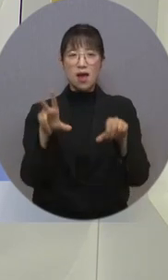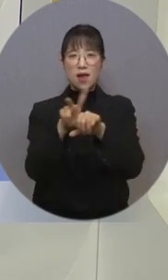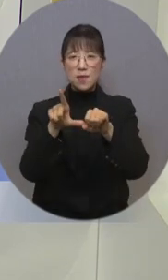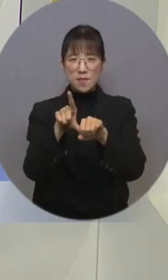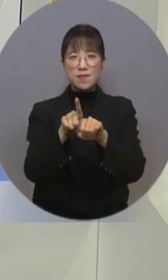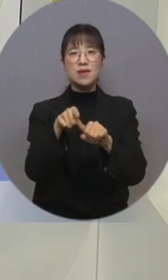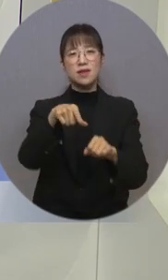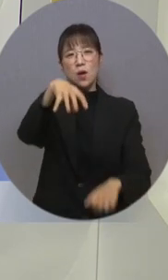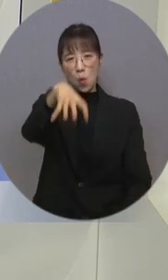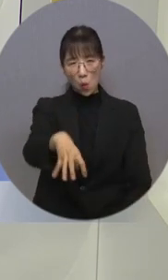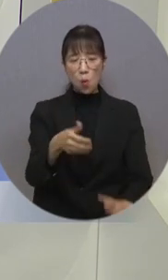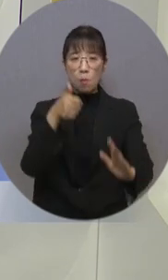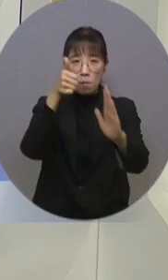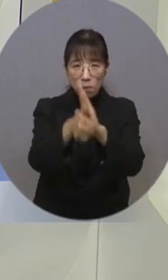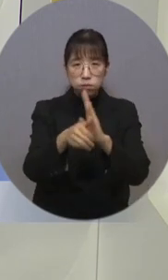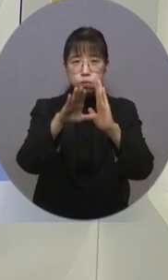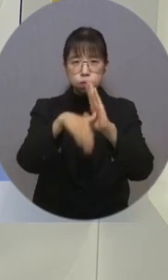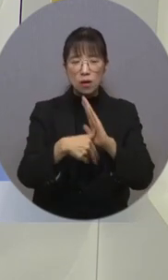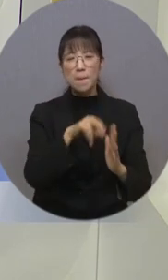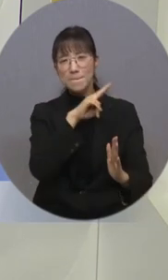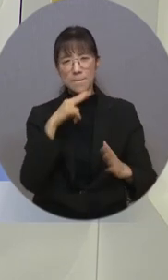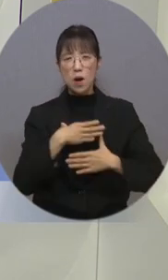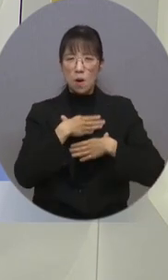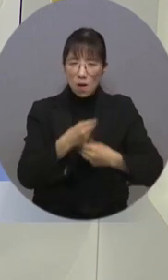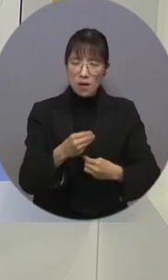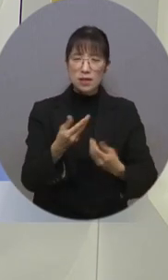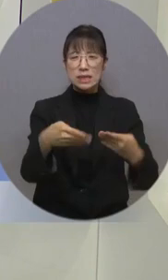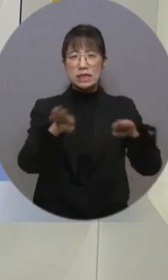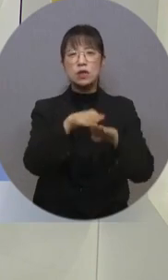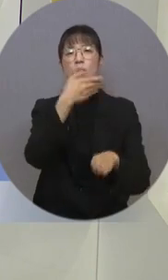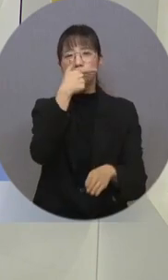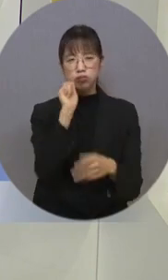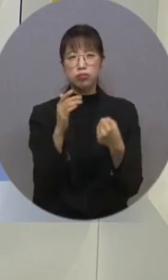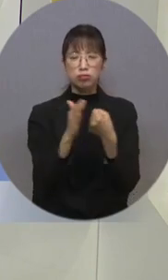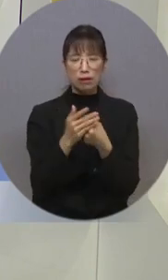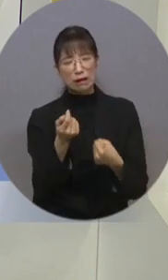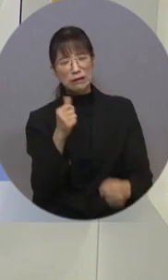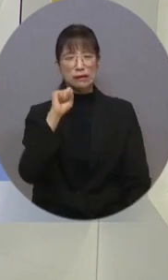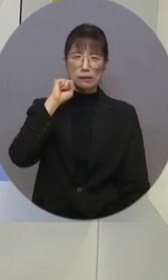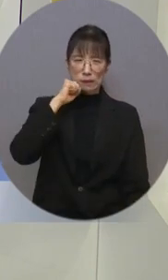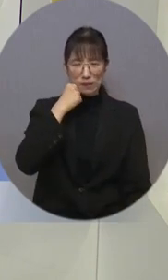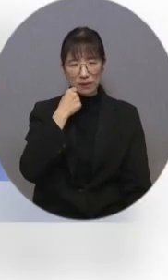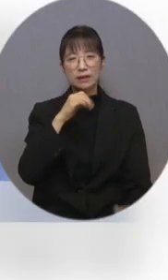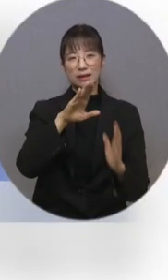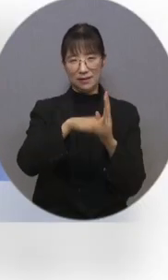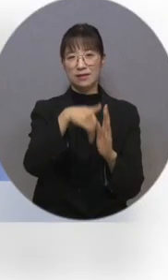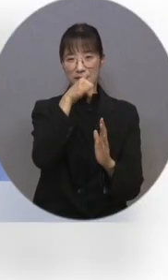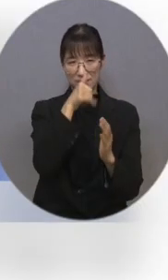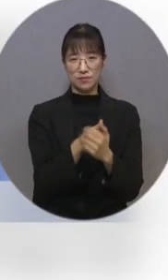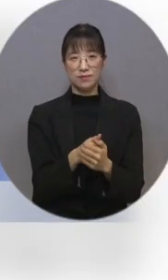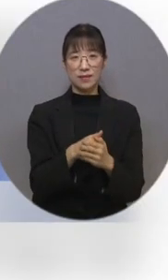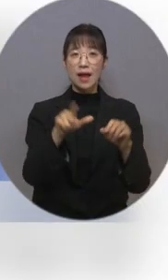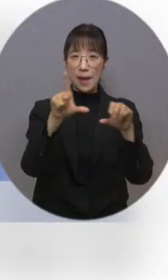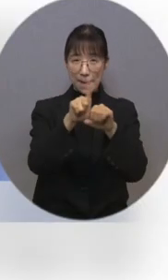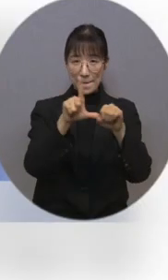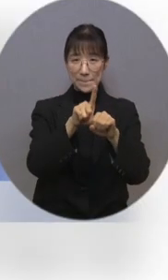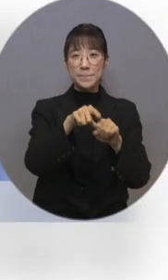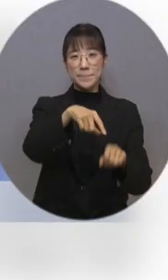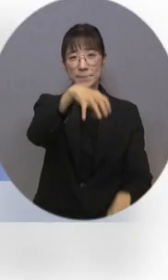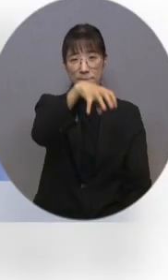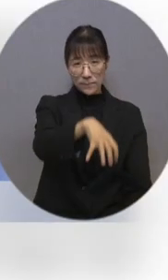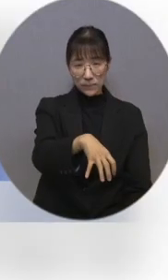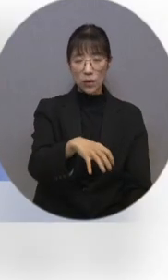충전소에 충전을 하러 방문할 경우 편의시설 부족으로 인해 난감하신 적이 있을 겁니다. 사실 LPG